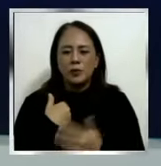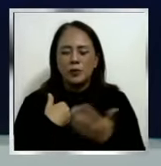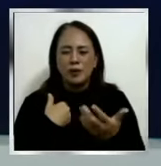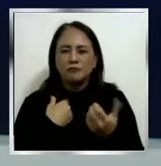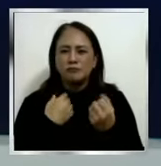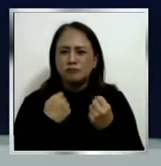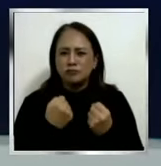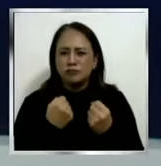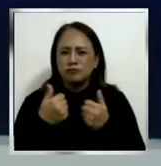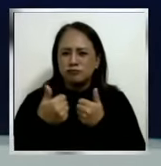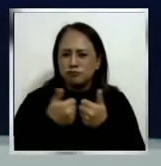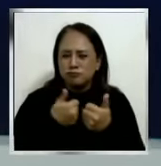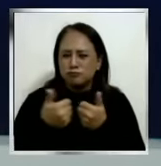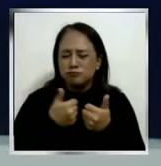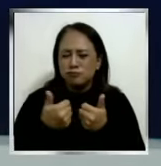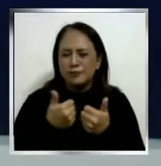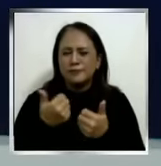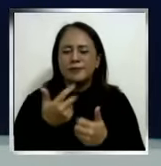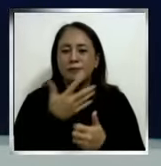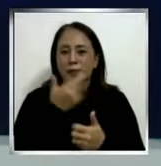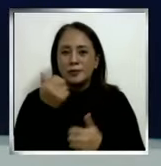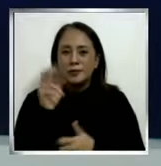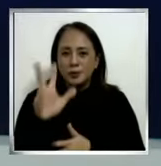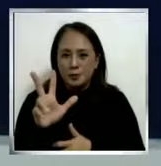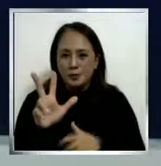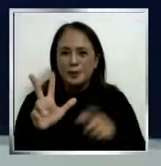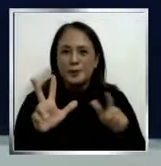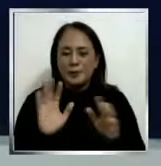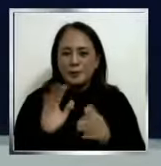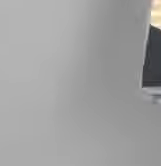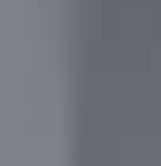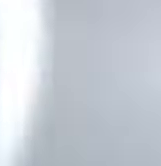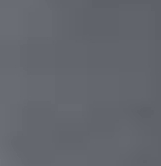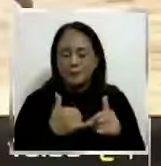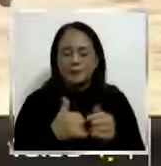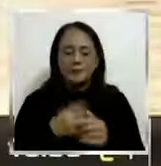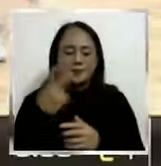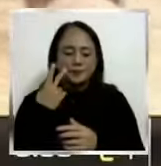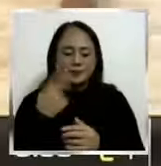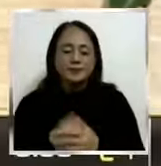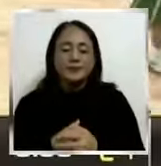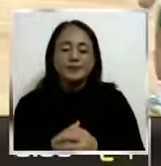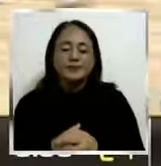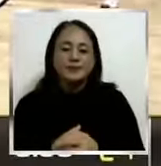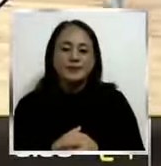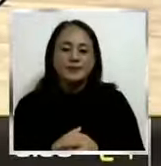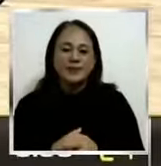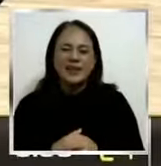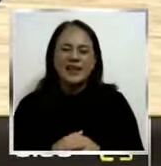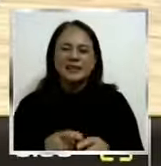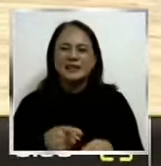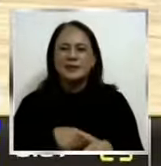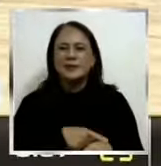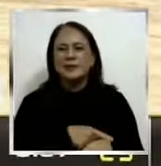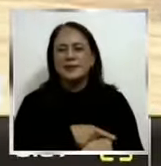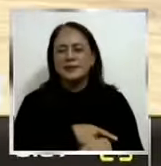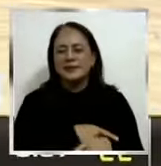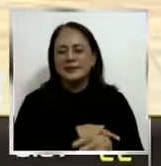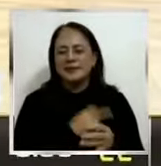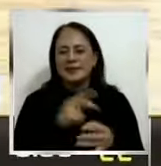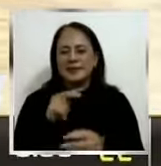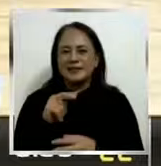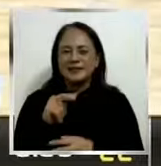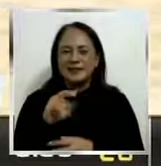series. Maki-time out muna tayo kay Chino Trinidad. Matagal-tagal na pala walang NCAA Juniors. No? Game 1 pa